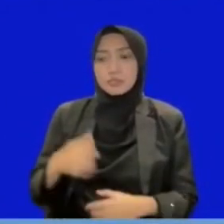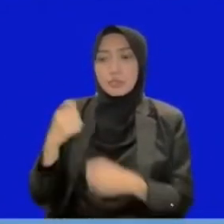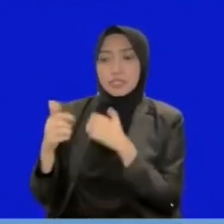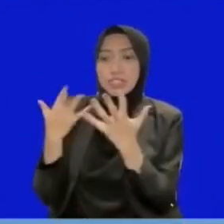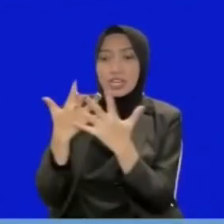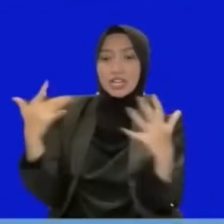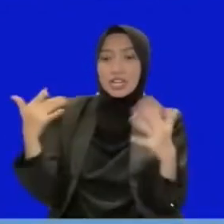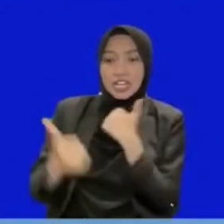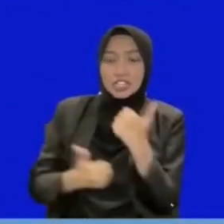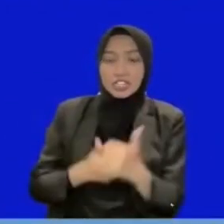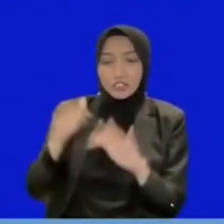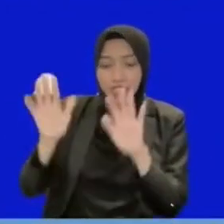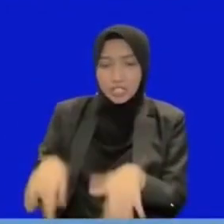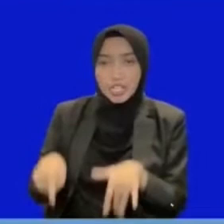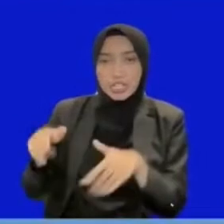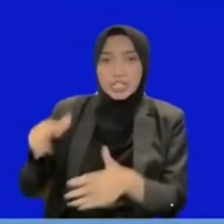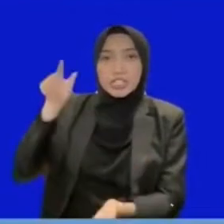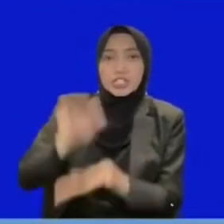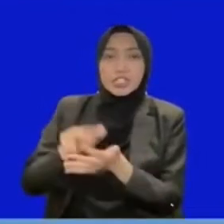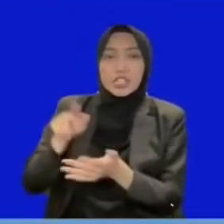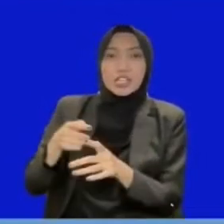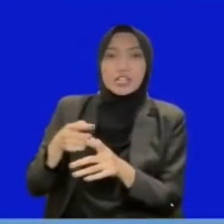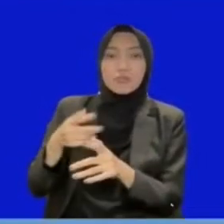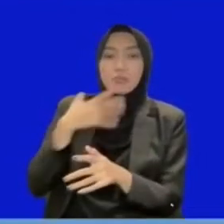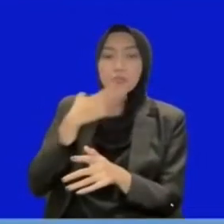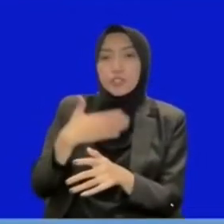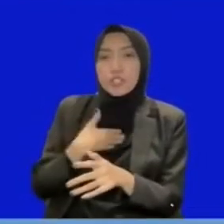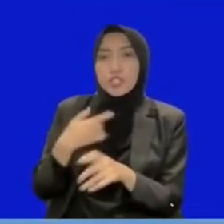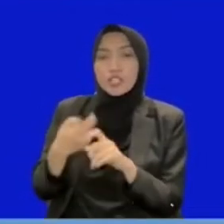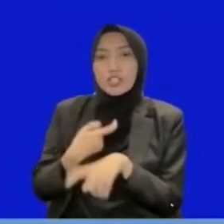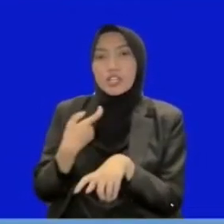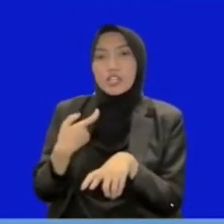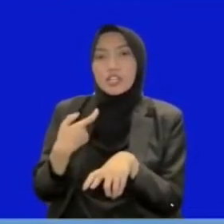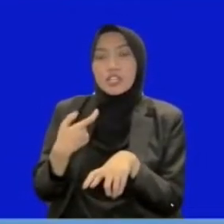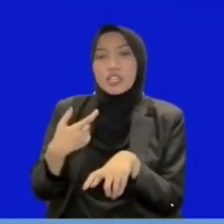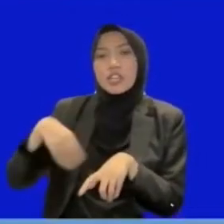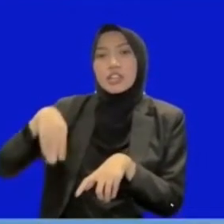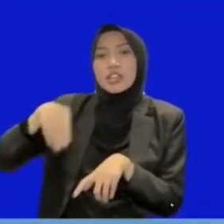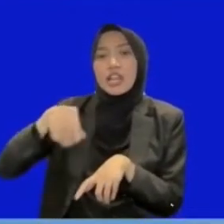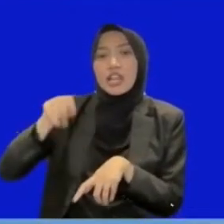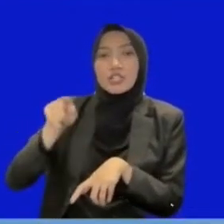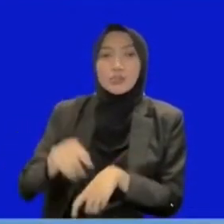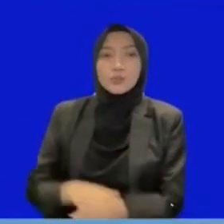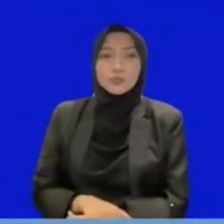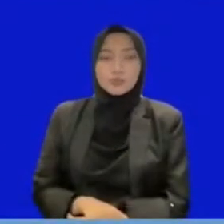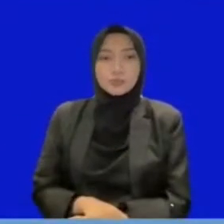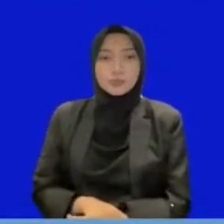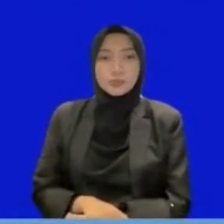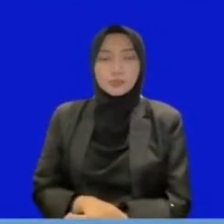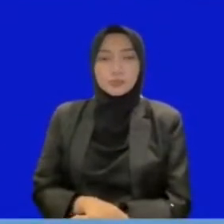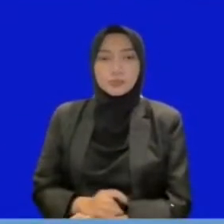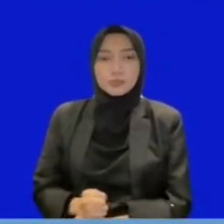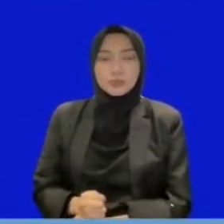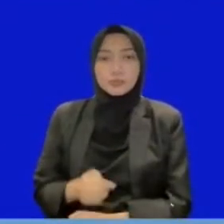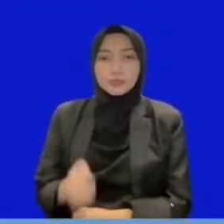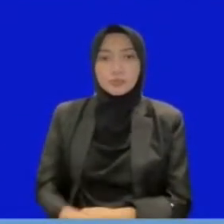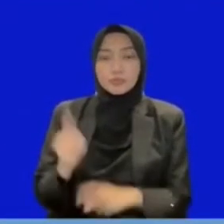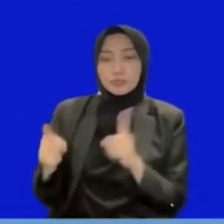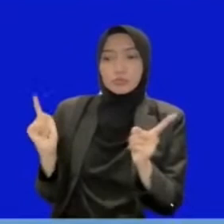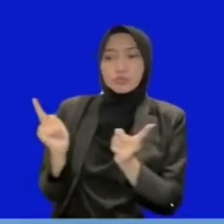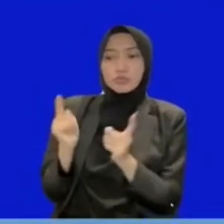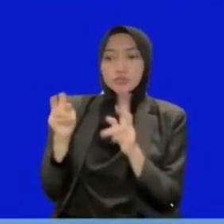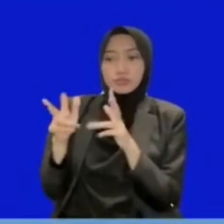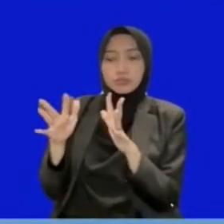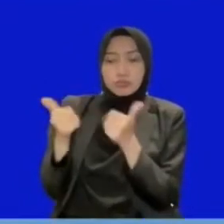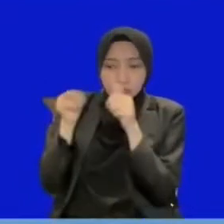mereka adalah pemilik sah dari properti itu gitu. Nah, jadi kalau misalnya ada temuan,